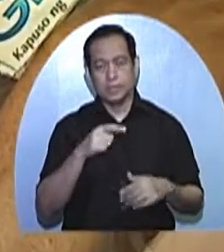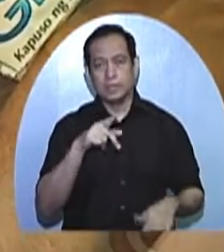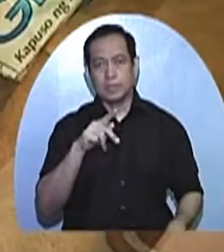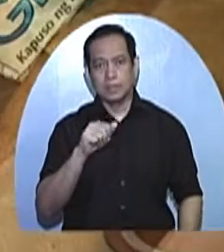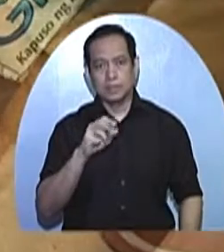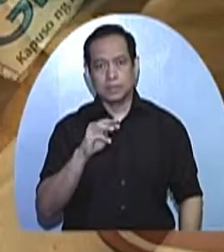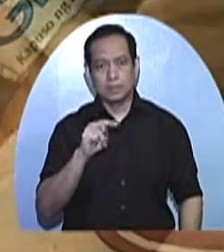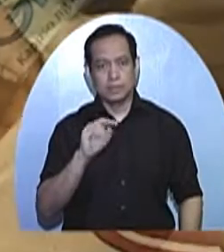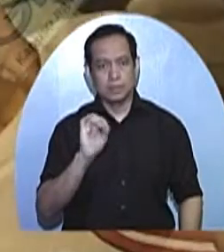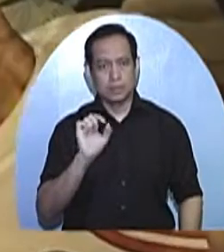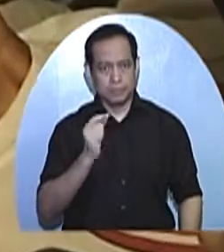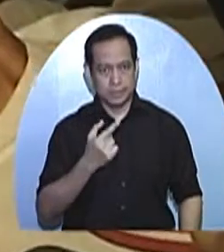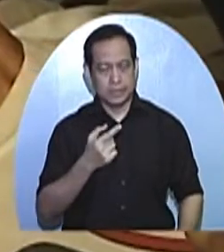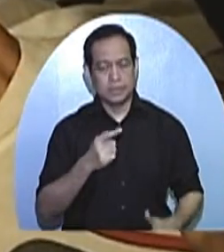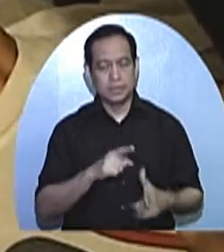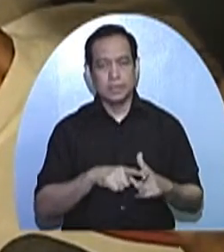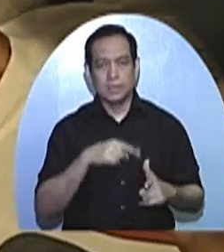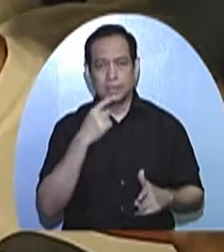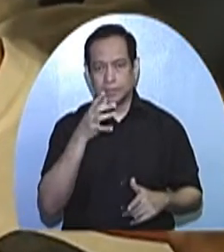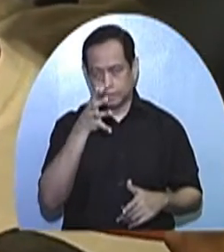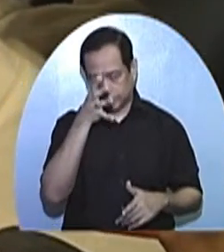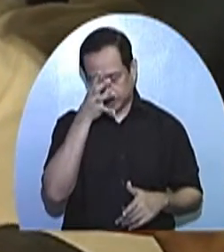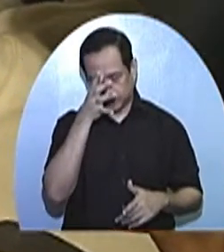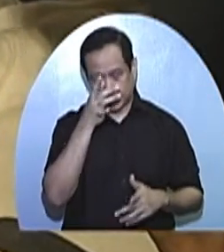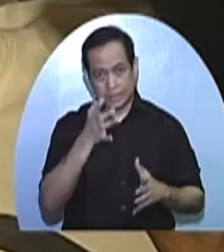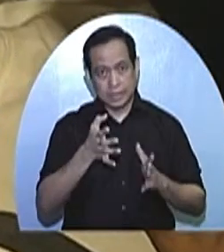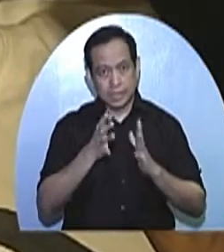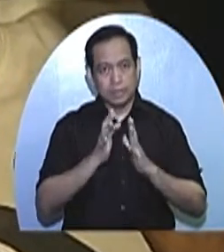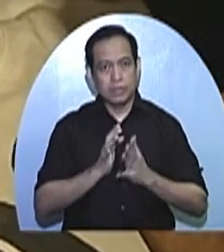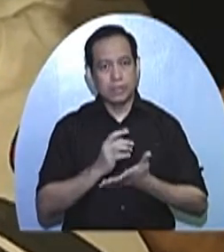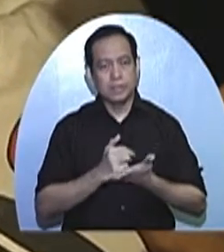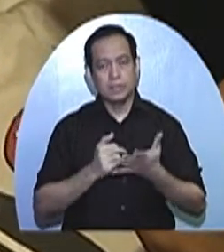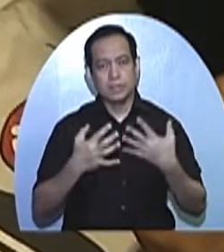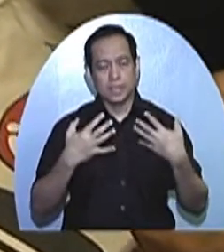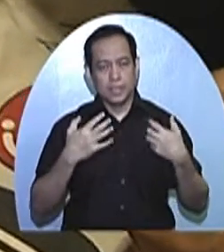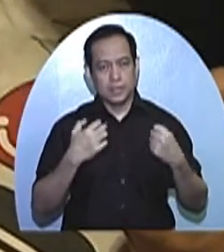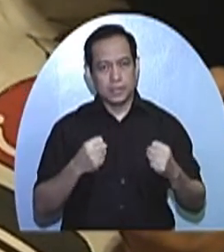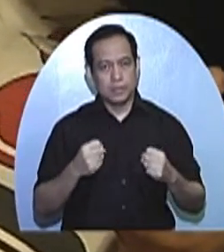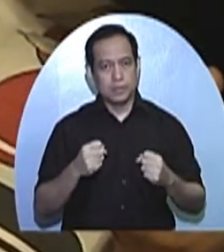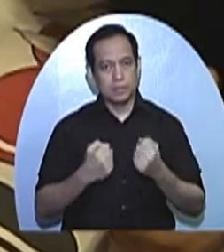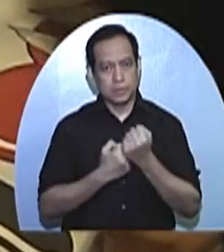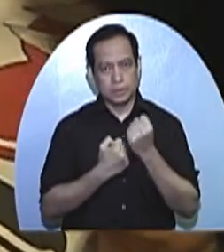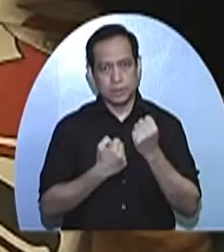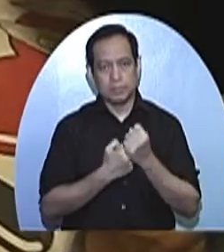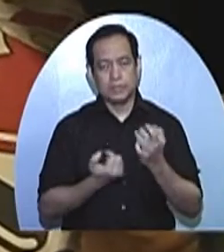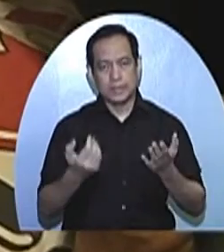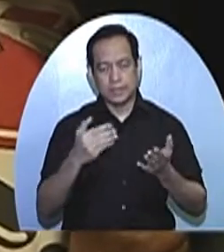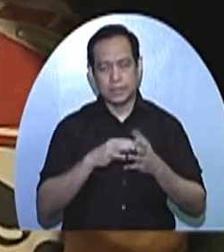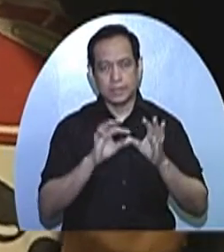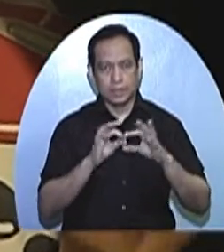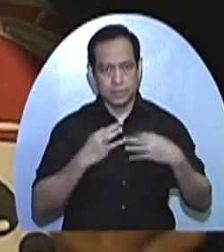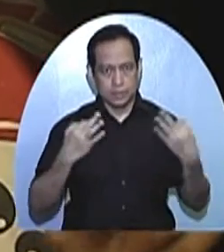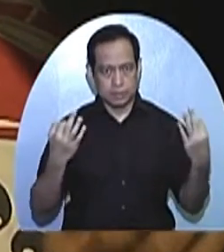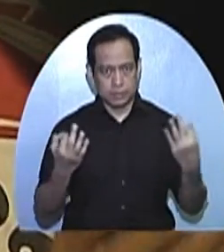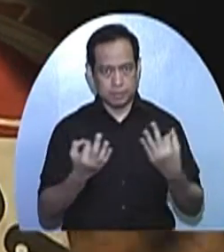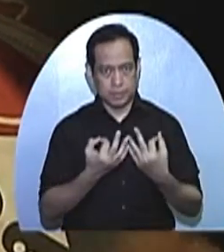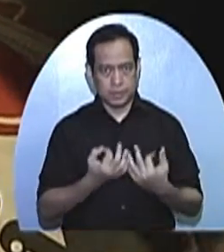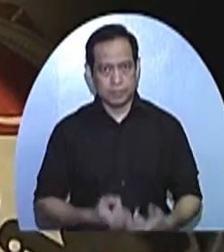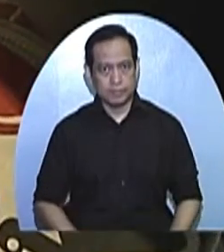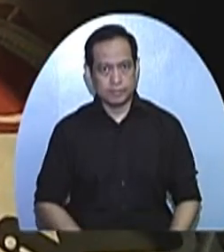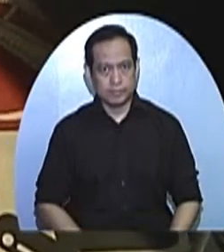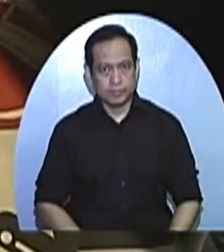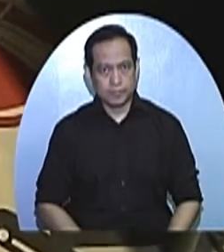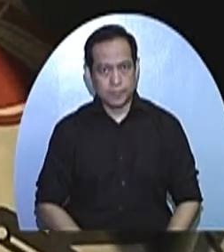GME sa Kamuning? Panawagan ng isang ama na naghahangad ng kagalingan para na rin maitaguyod niyang muli ang kanyang